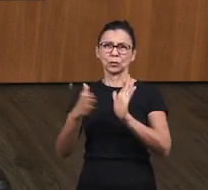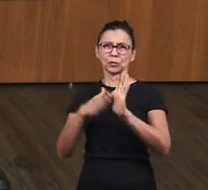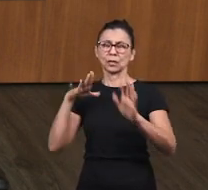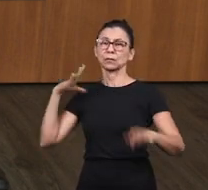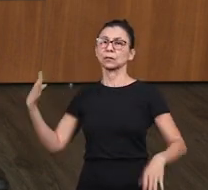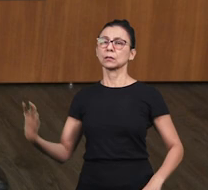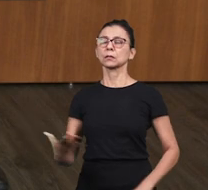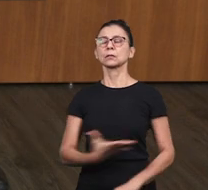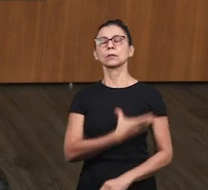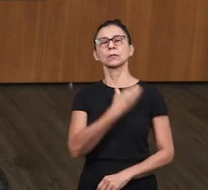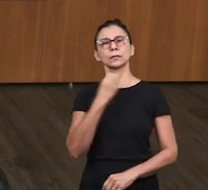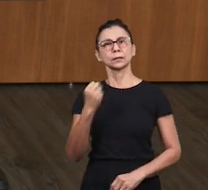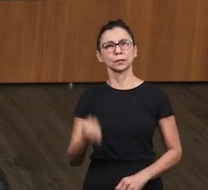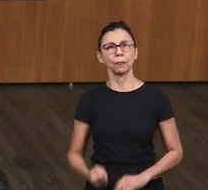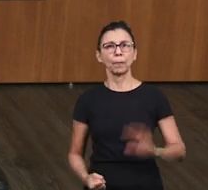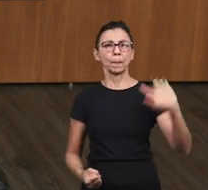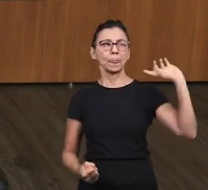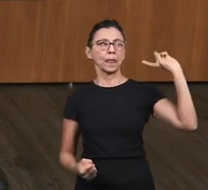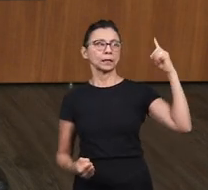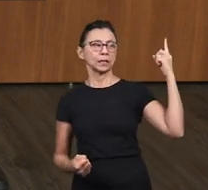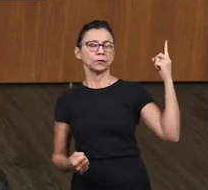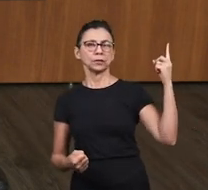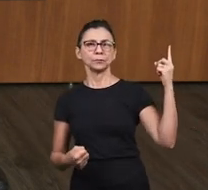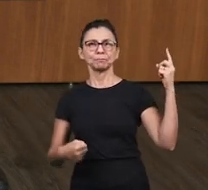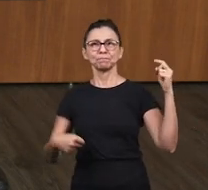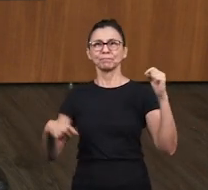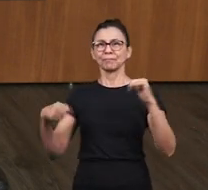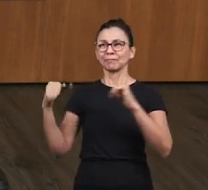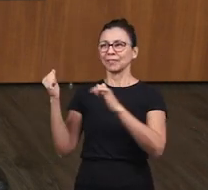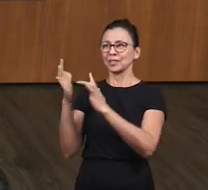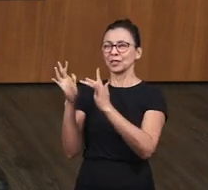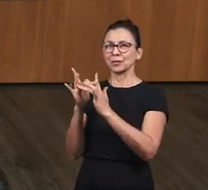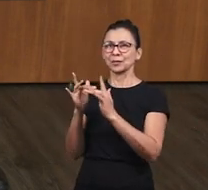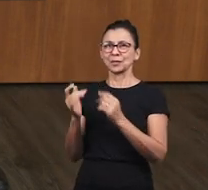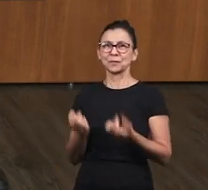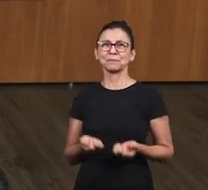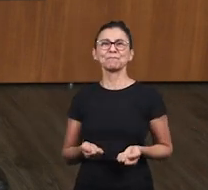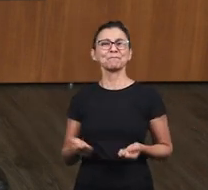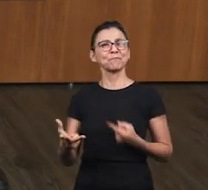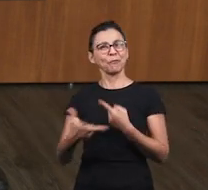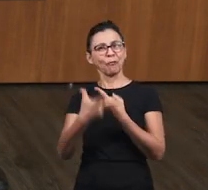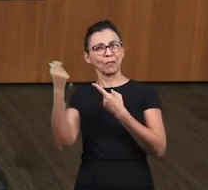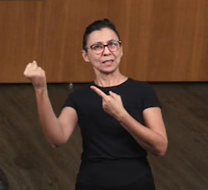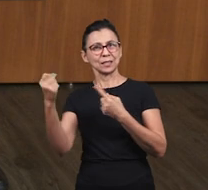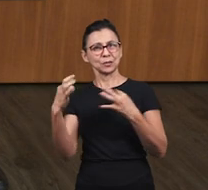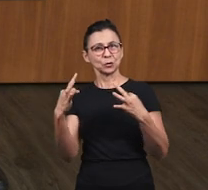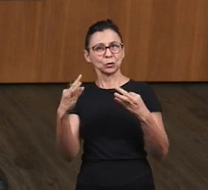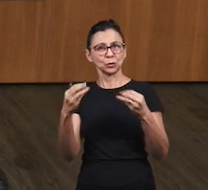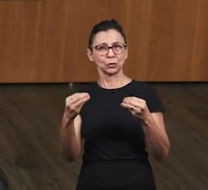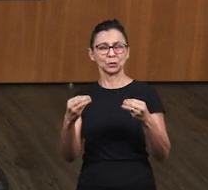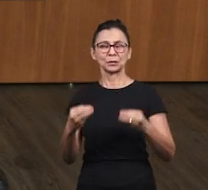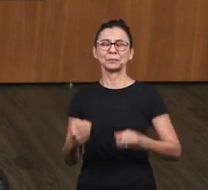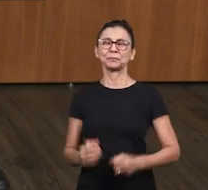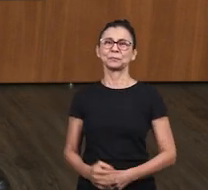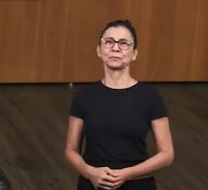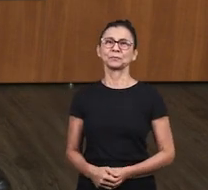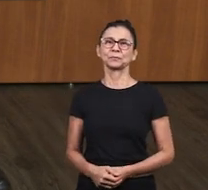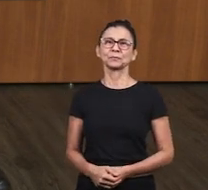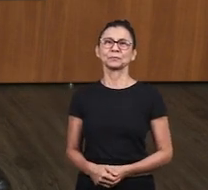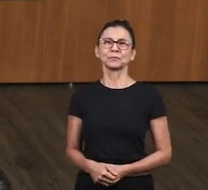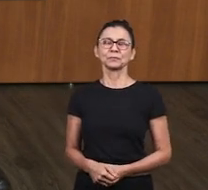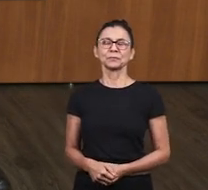le projet du royaume, de prendre le gouvernement. Mais aussi bien que David comme Jésus les ont